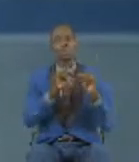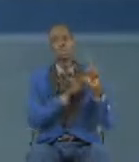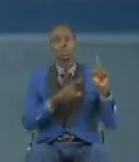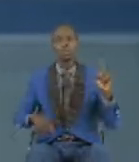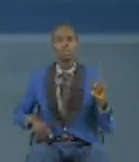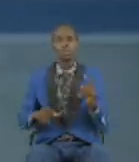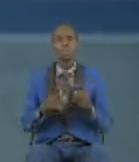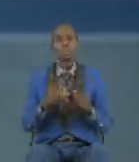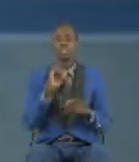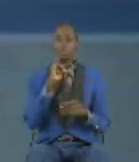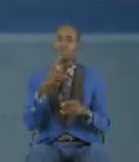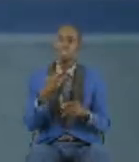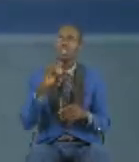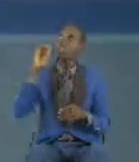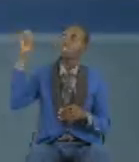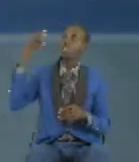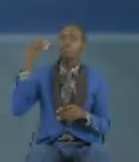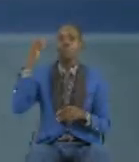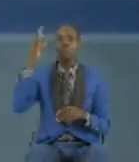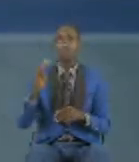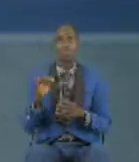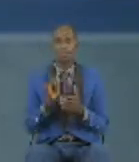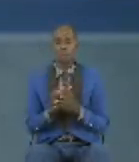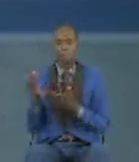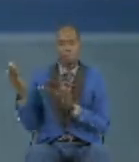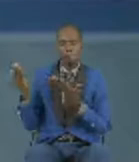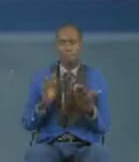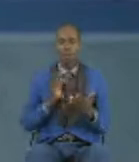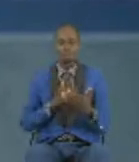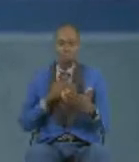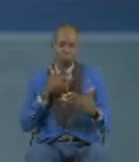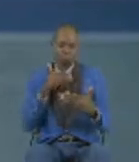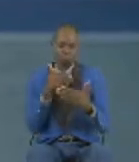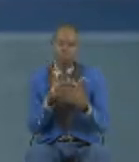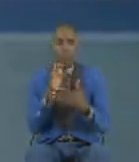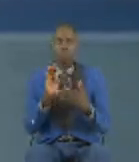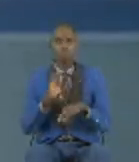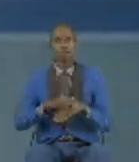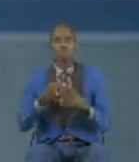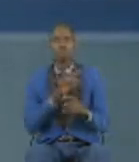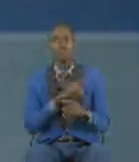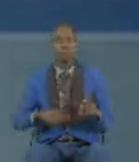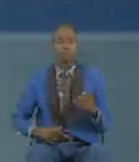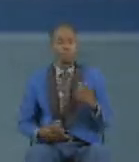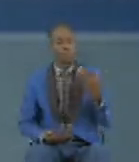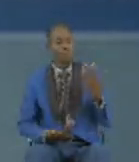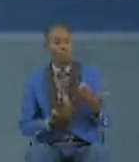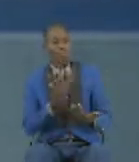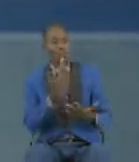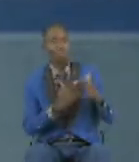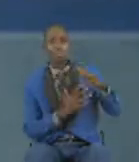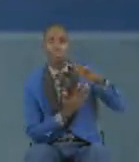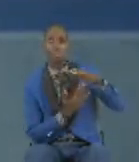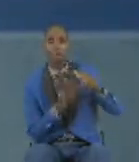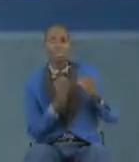C'est la grâce de Dieu qui nous rapproche de Dieu. Le feu brûle.